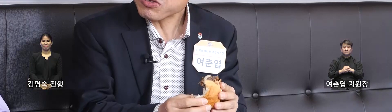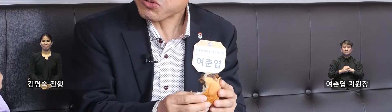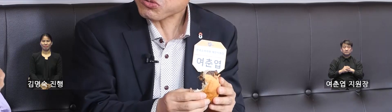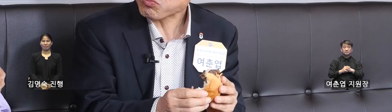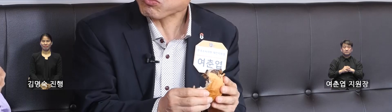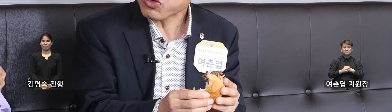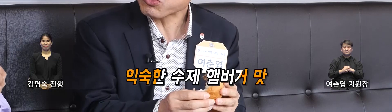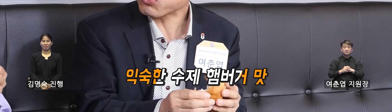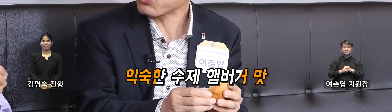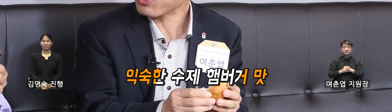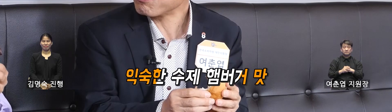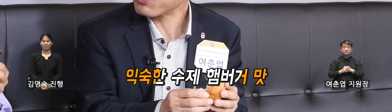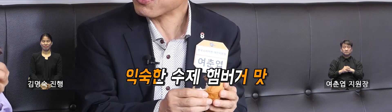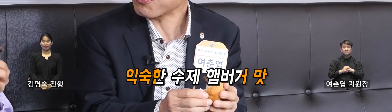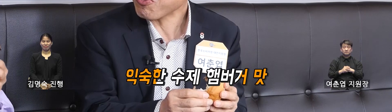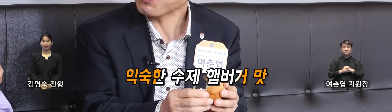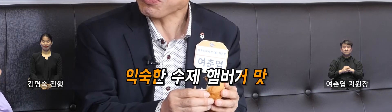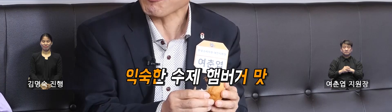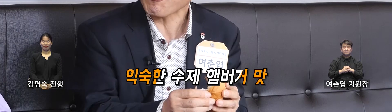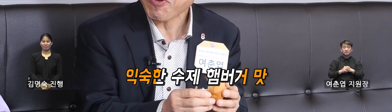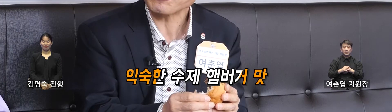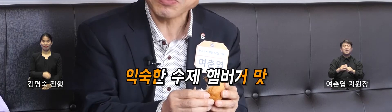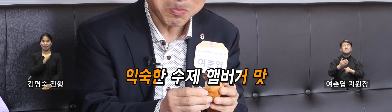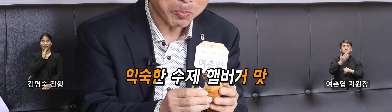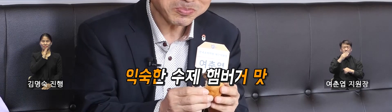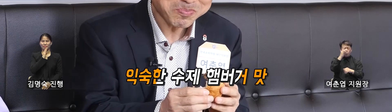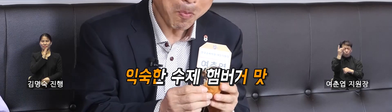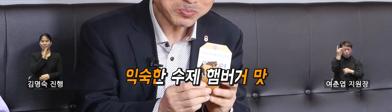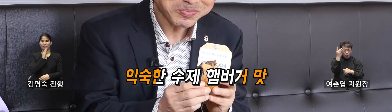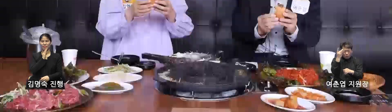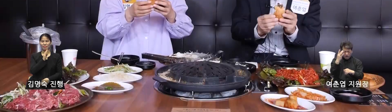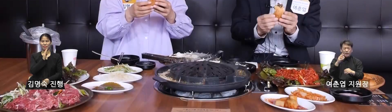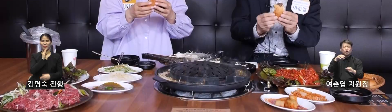말 그대로 그 수제 햄버거네요. 네.